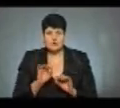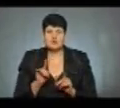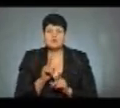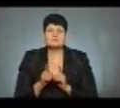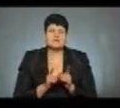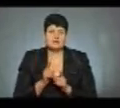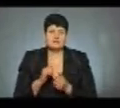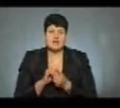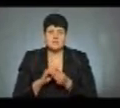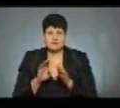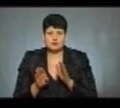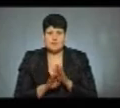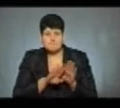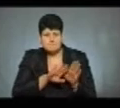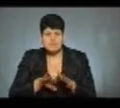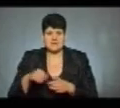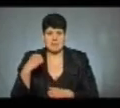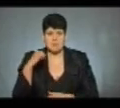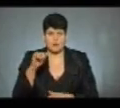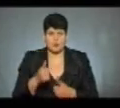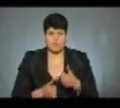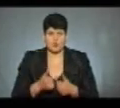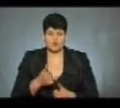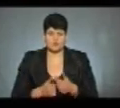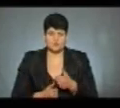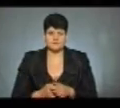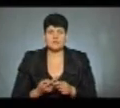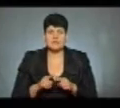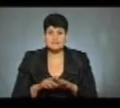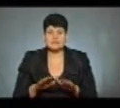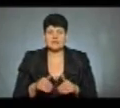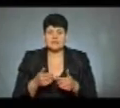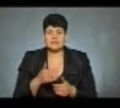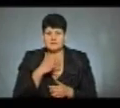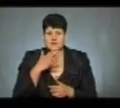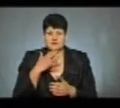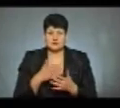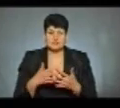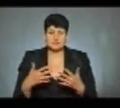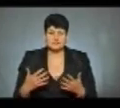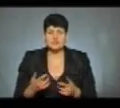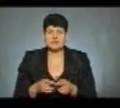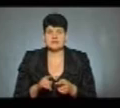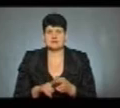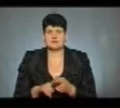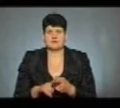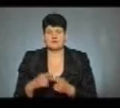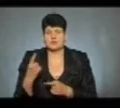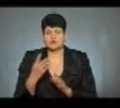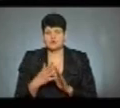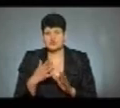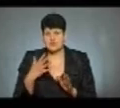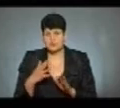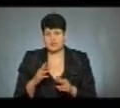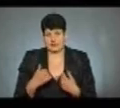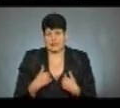змінилося в Кам'янці-Подільському після перемоги в конкурсі. Цей статус дає, напевно, багато речей, і серед них це в першу чергу, як